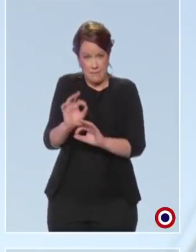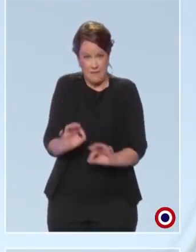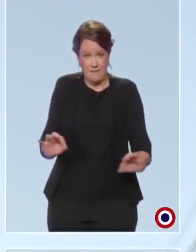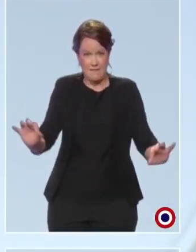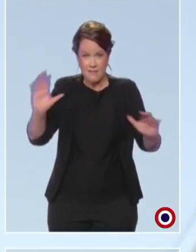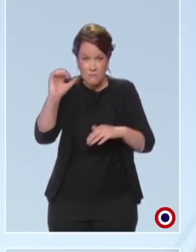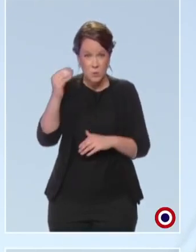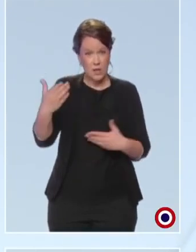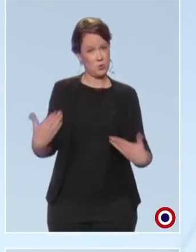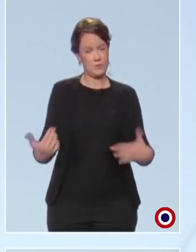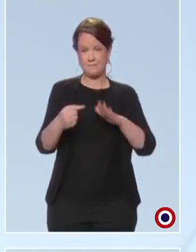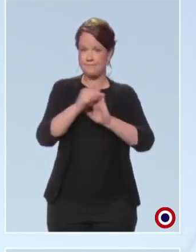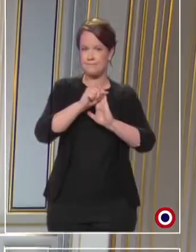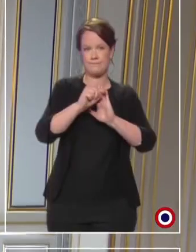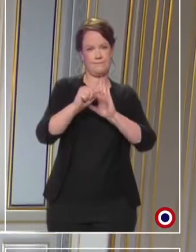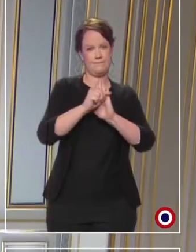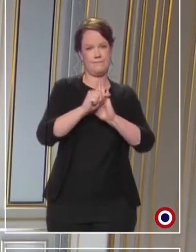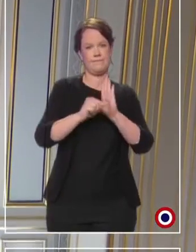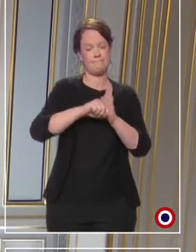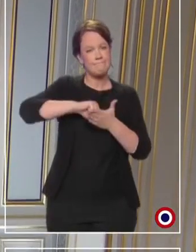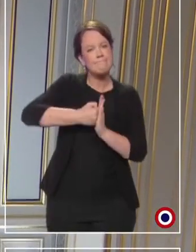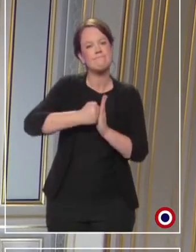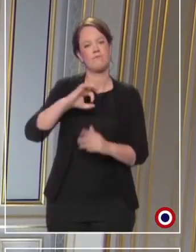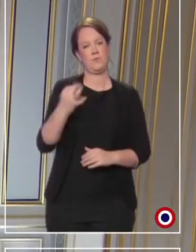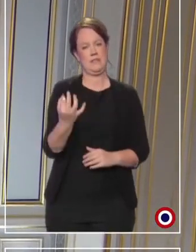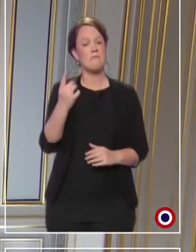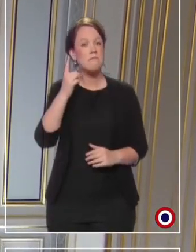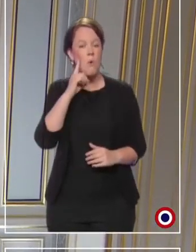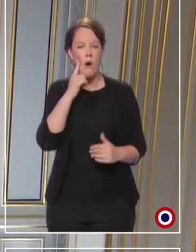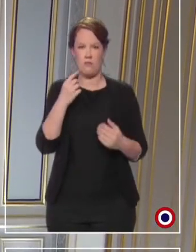plus strictes pour justement reprendre pleinement le contrôle pour reprendre